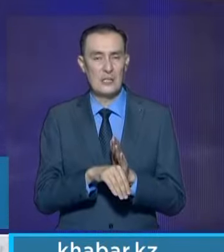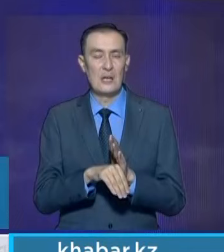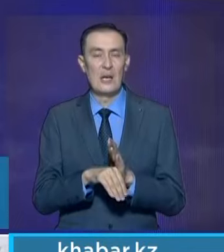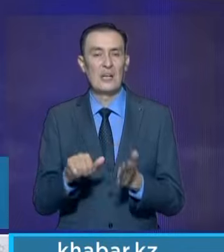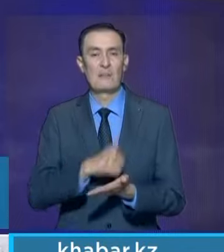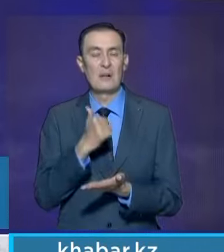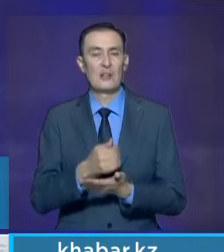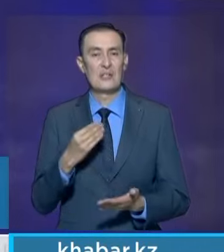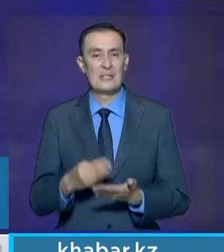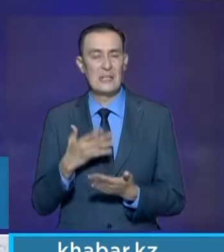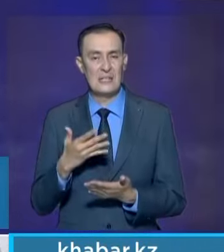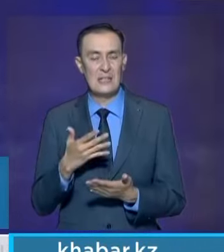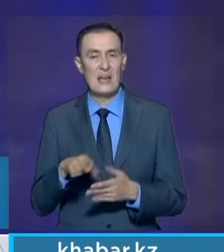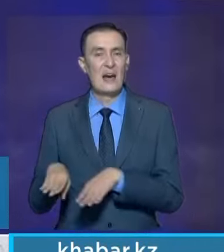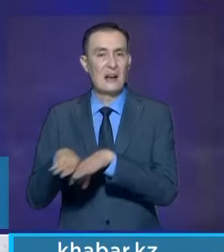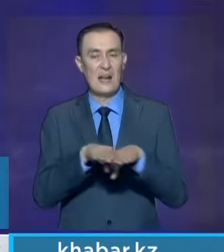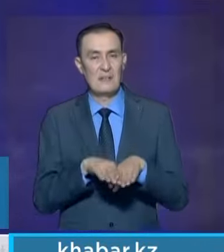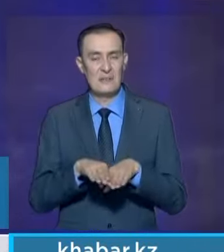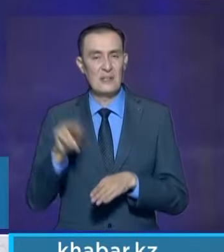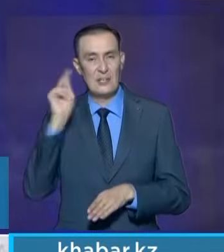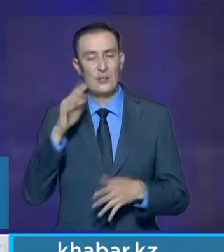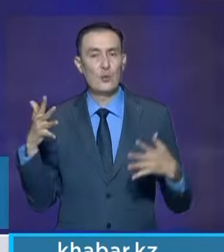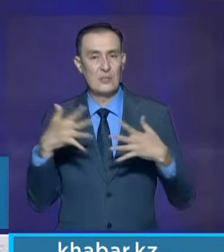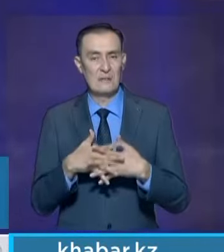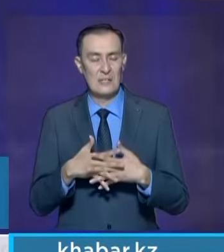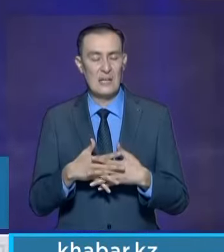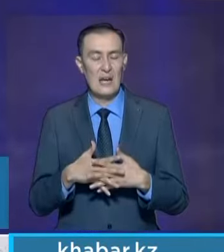основополагающие ценности равенства и инклюзивности.